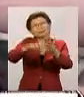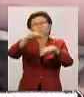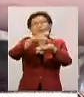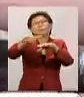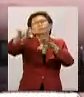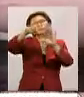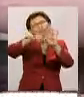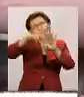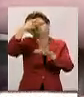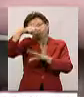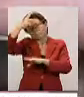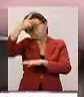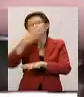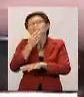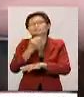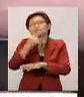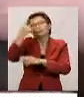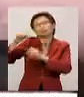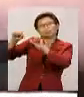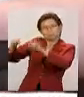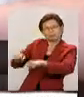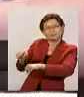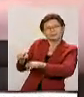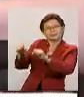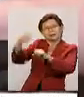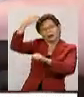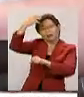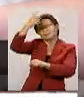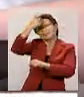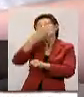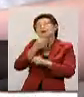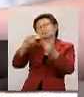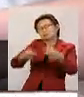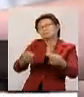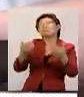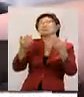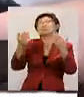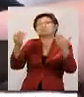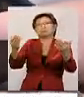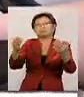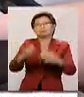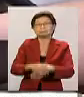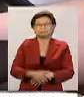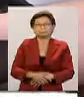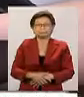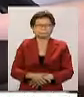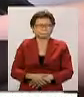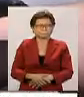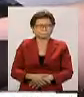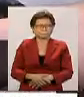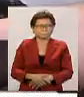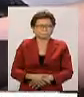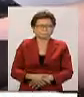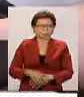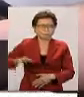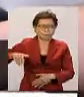mengosongkan tempatnya untuk membolehkan Seri Anwar bertanding, insyaAllah. Tapi kalau kita boleh dapat tahu